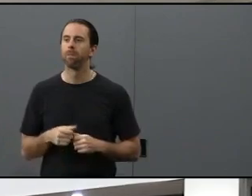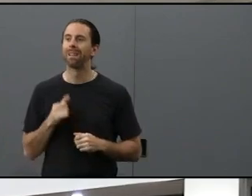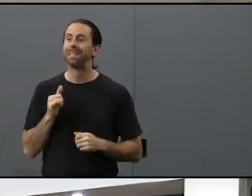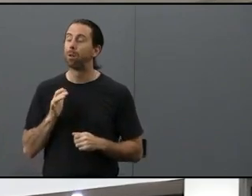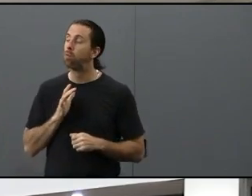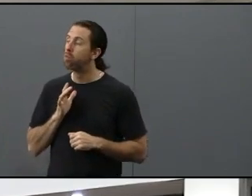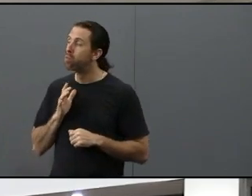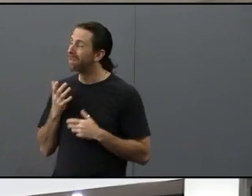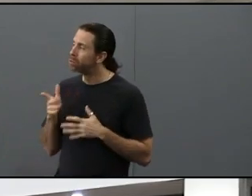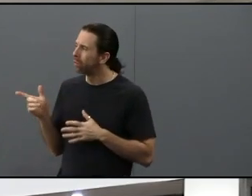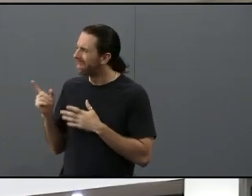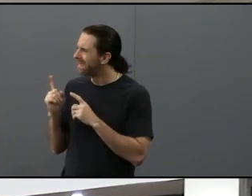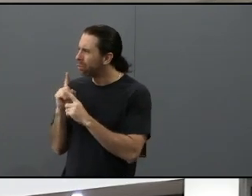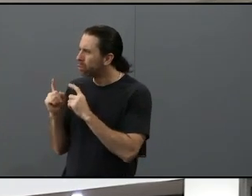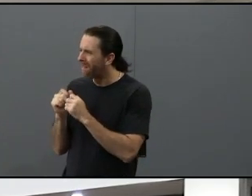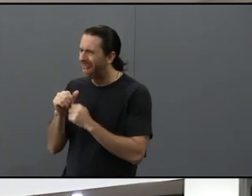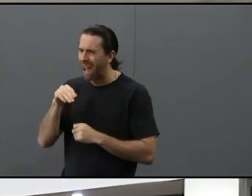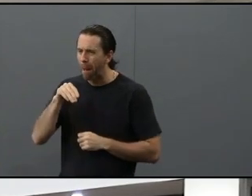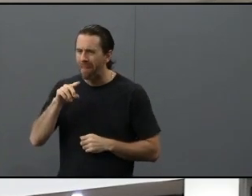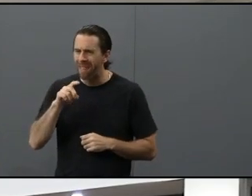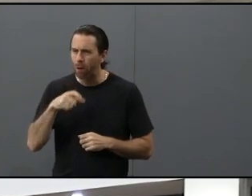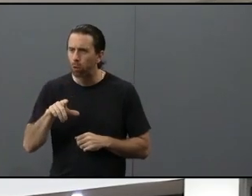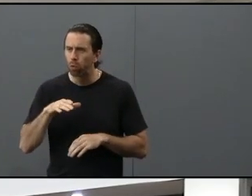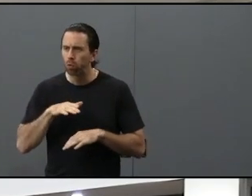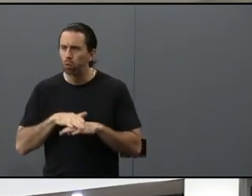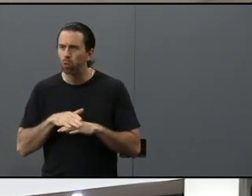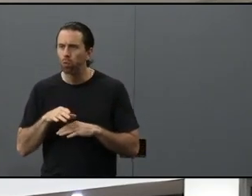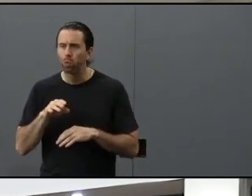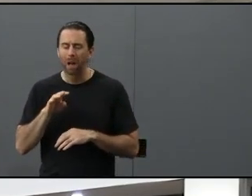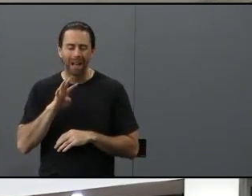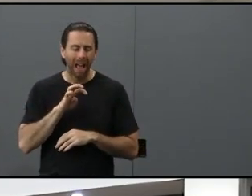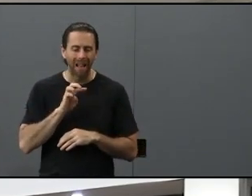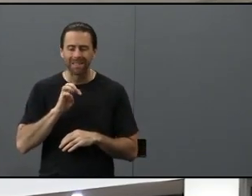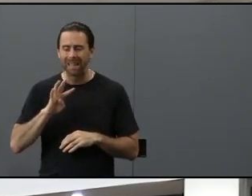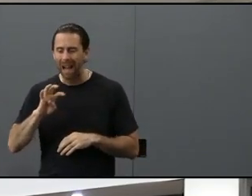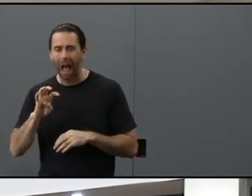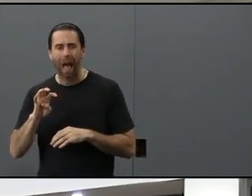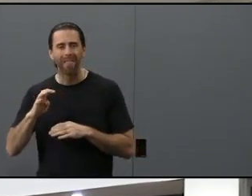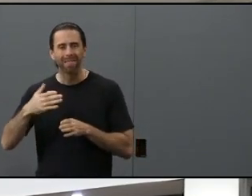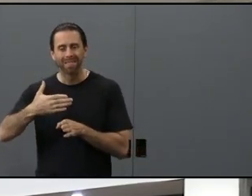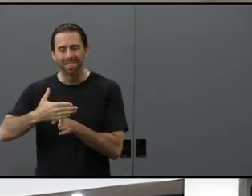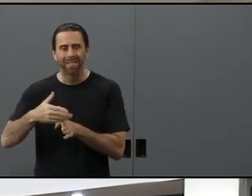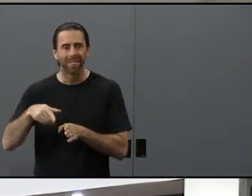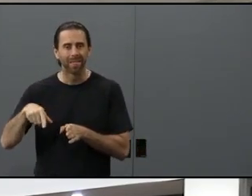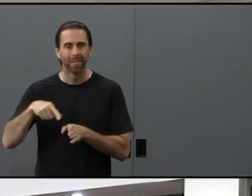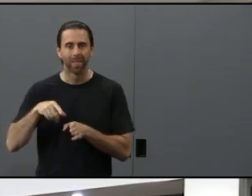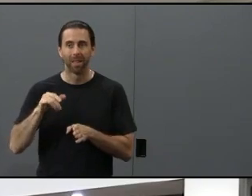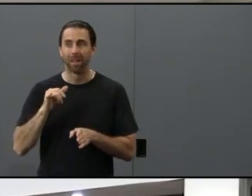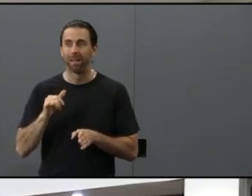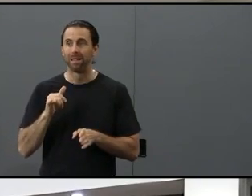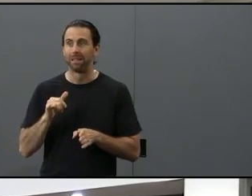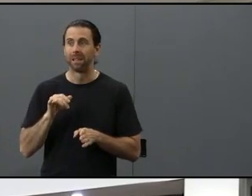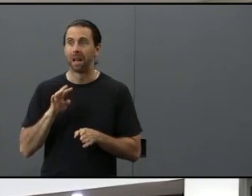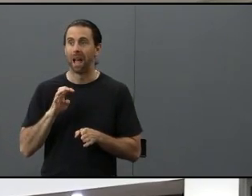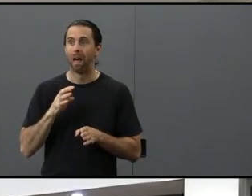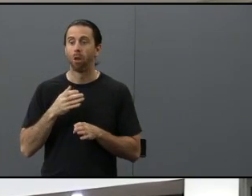eu des des discussions avec les MTQ à propos de l'proche la 4640 ou VI ver parce que si on regarde la 40 par expérience à